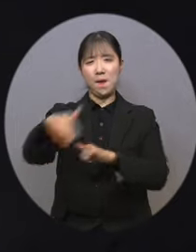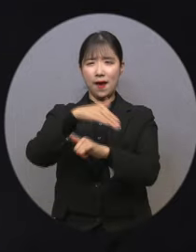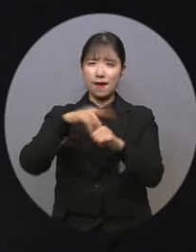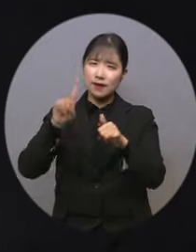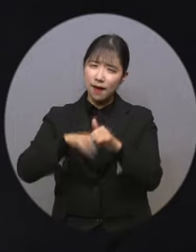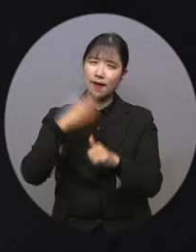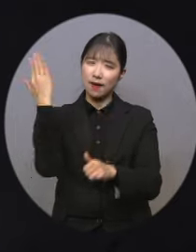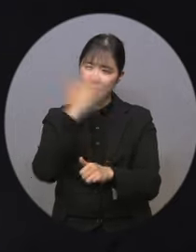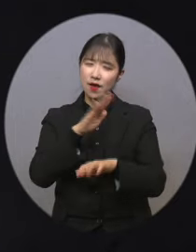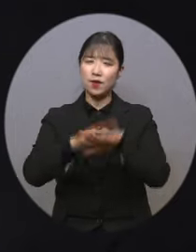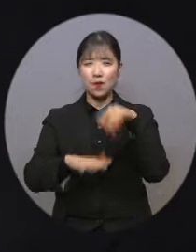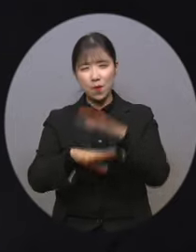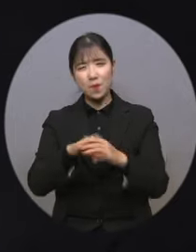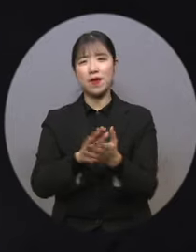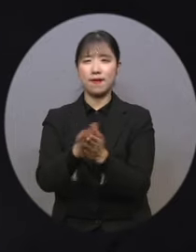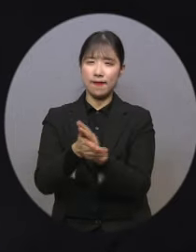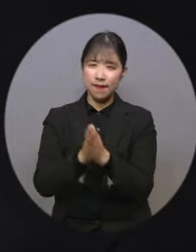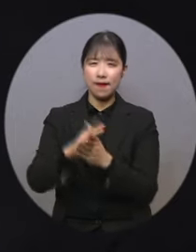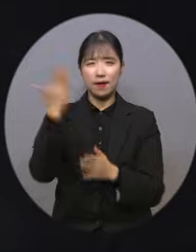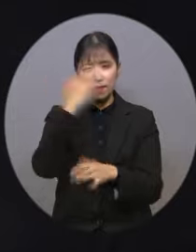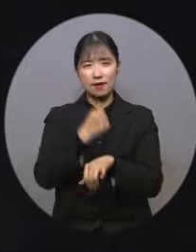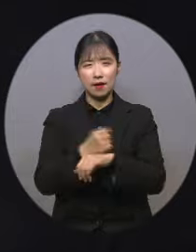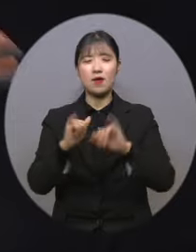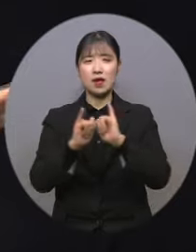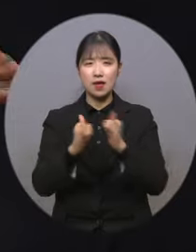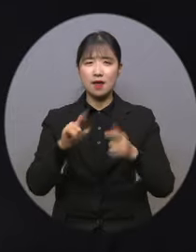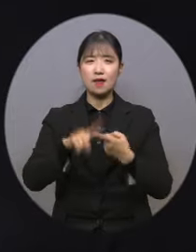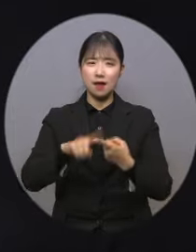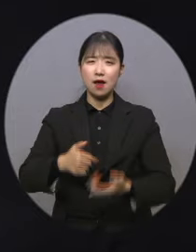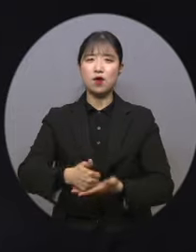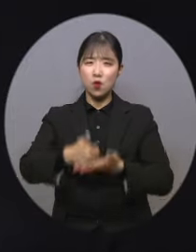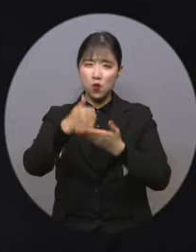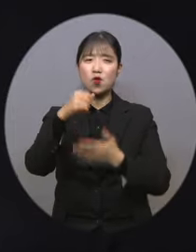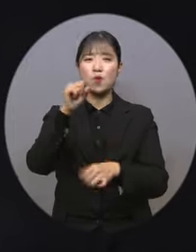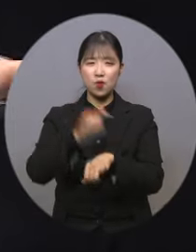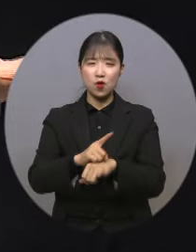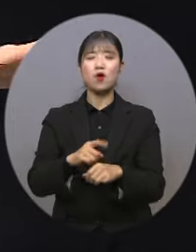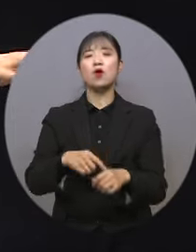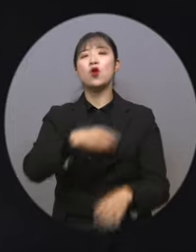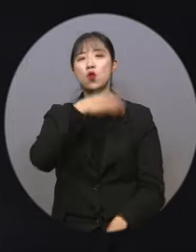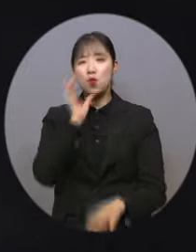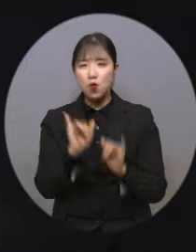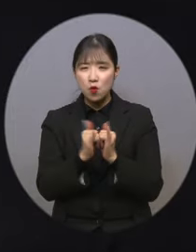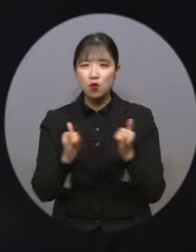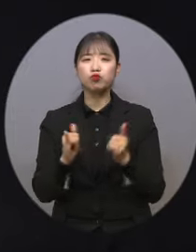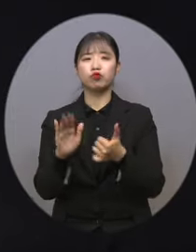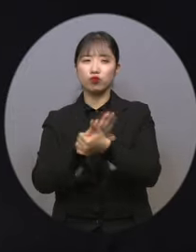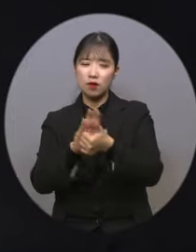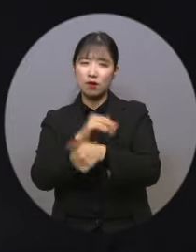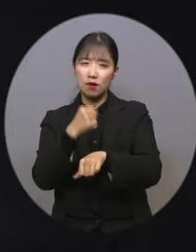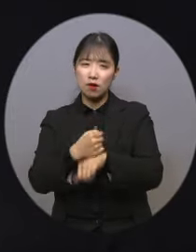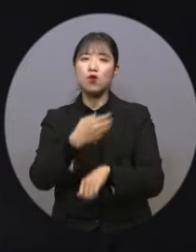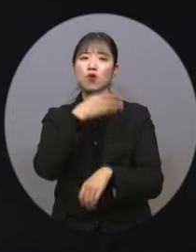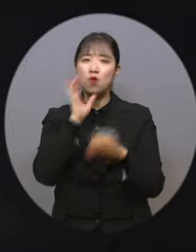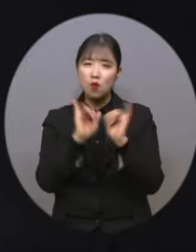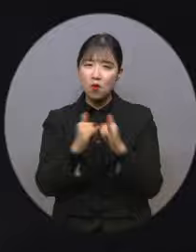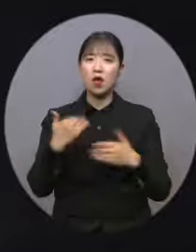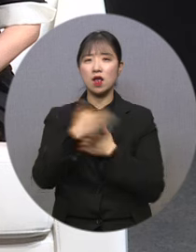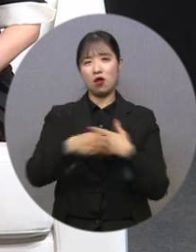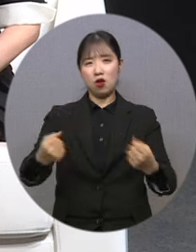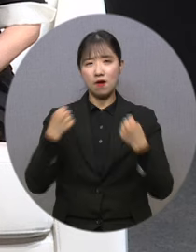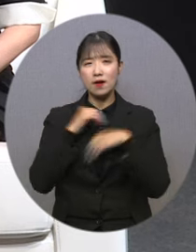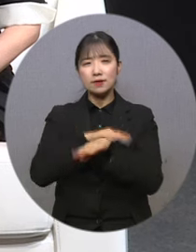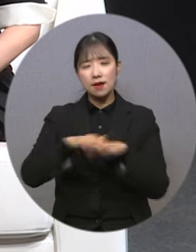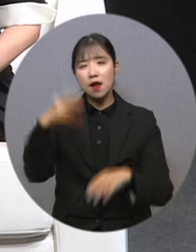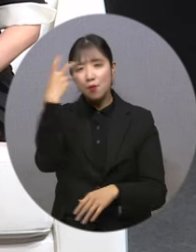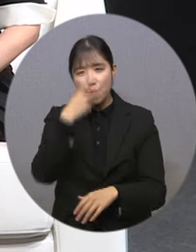손발을 자주 씻고 너가 남이 인간에 대한 존엄성을 유지하고 노인들에 대한 대우를 잘하고 노인들의 건강을 잘 보살피고